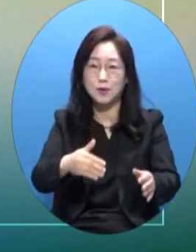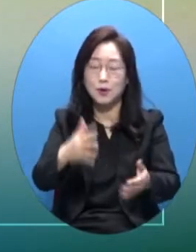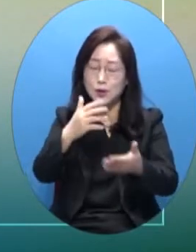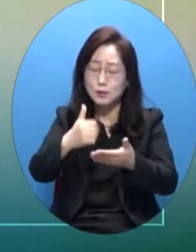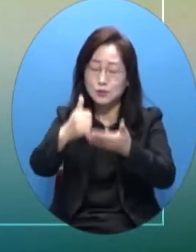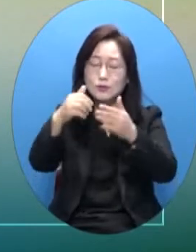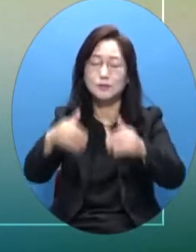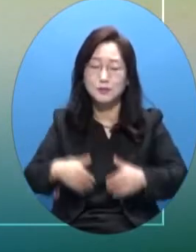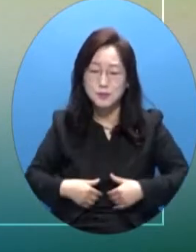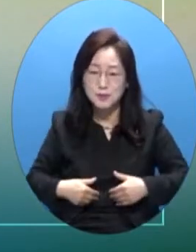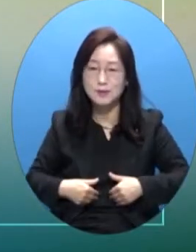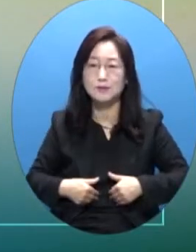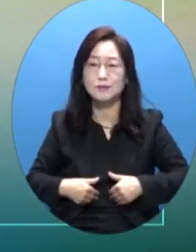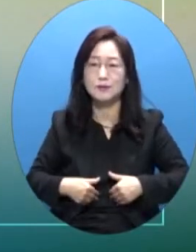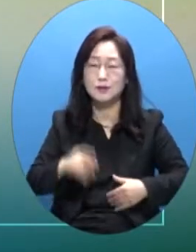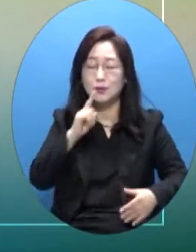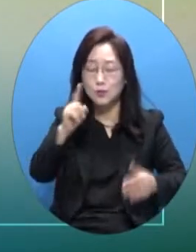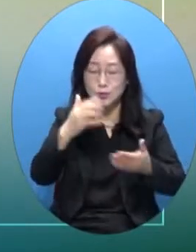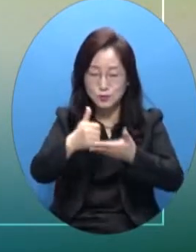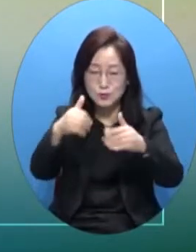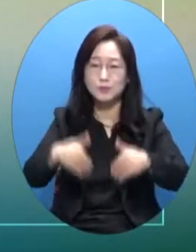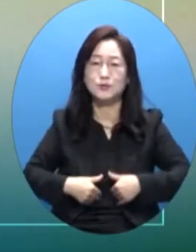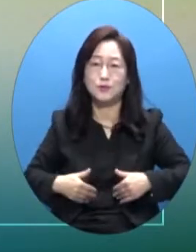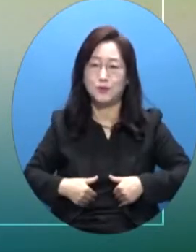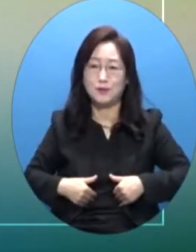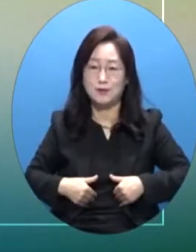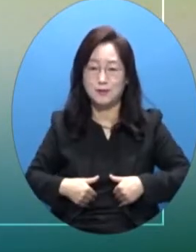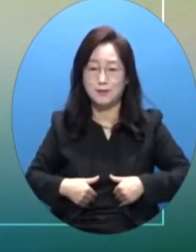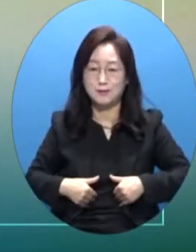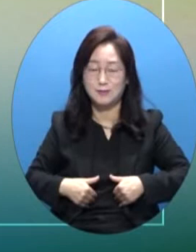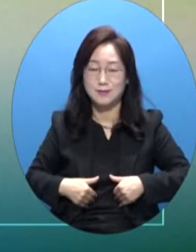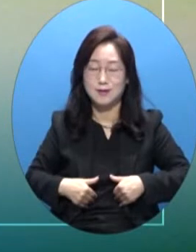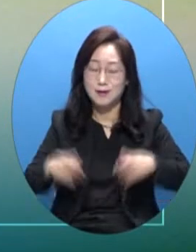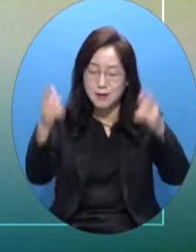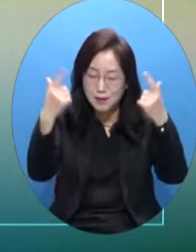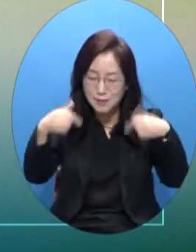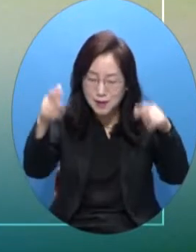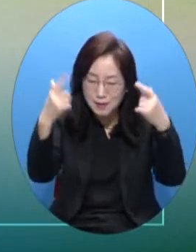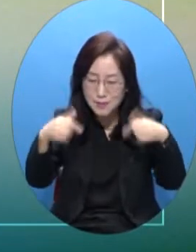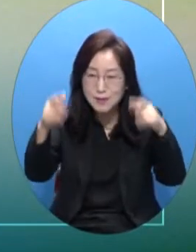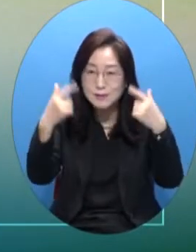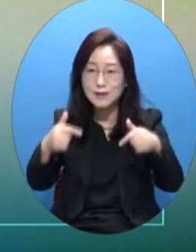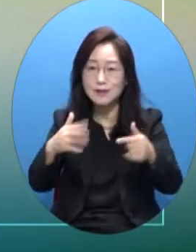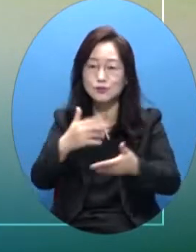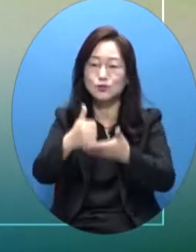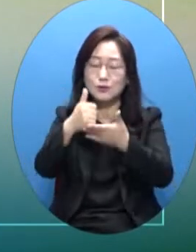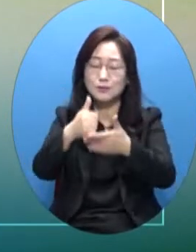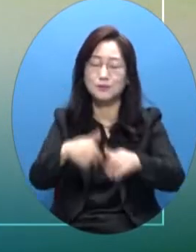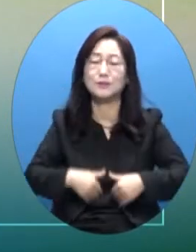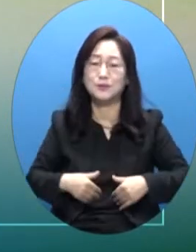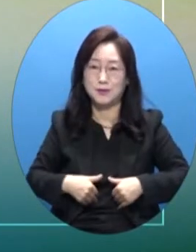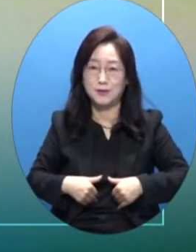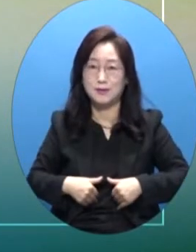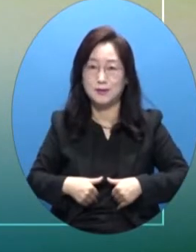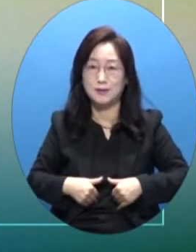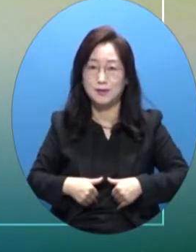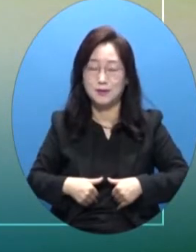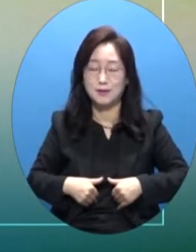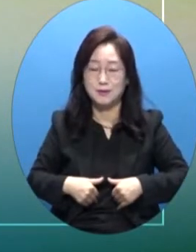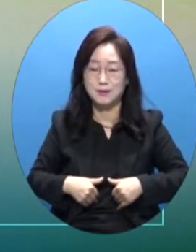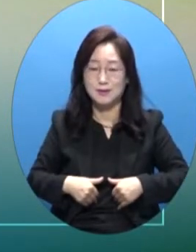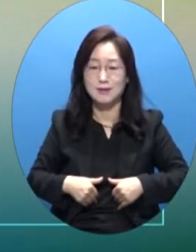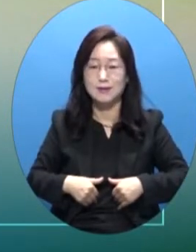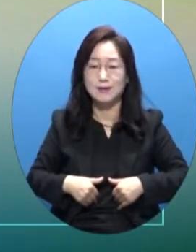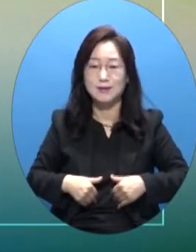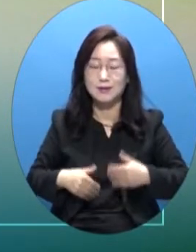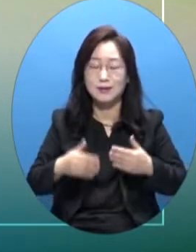주님, 내가 주님이 필요합니다. 주님 내가 필요합니다. Every hour I need him. 매 시간 매 순간 주님 필요합니다. Oh bless me now my